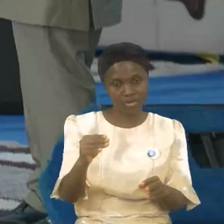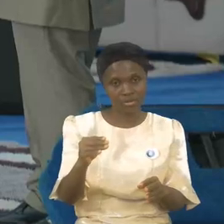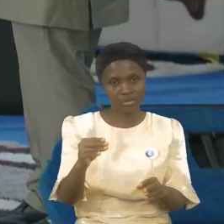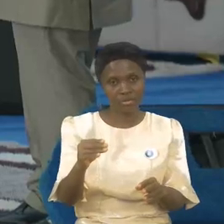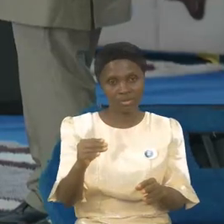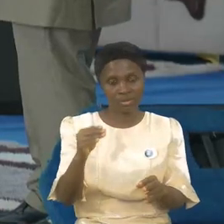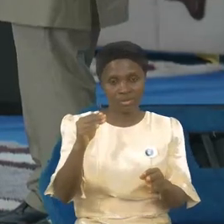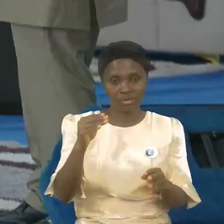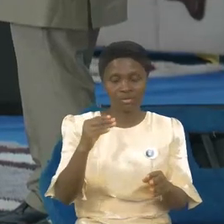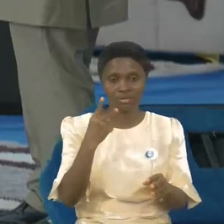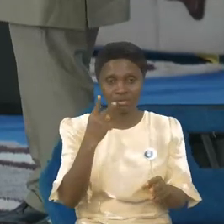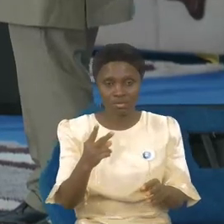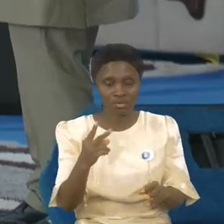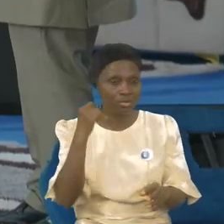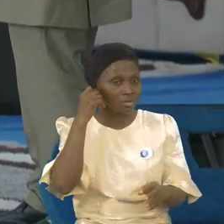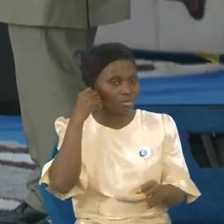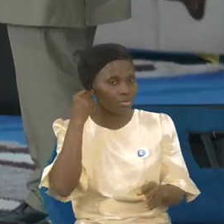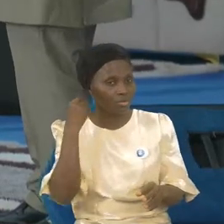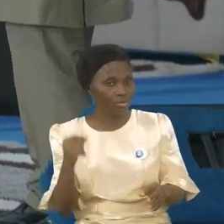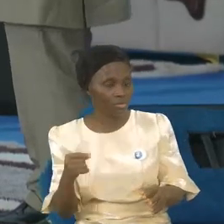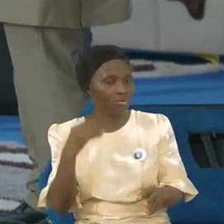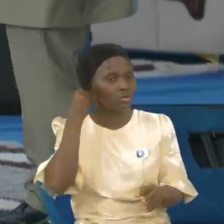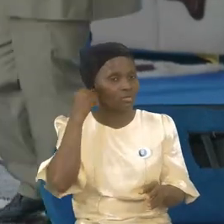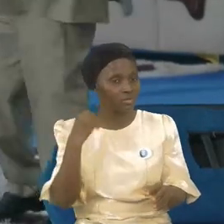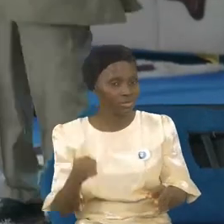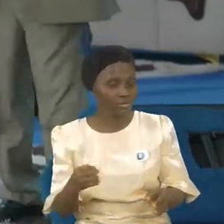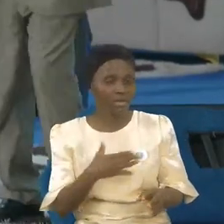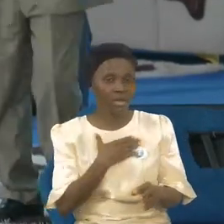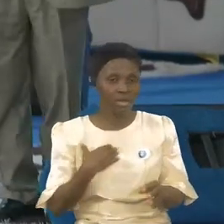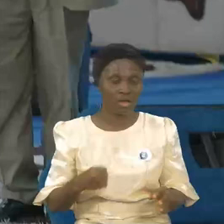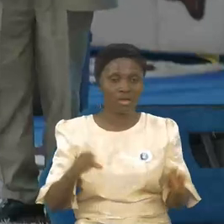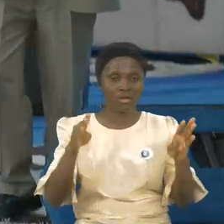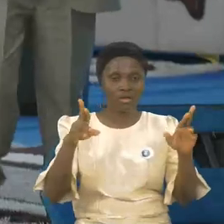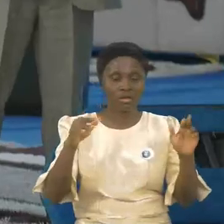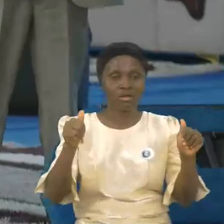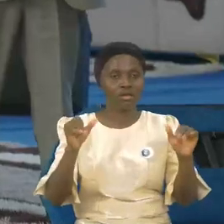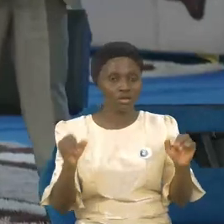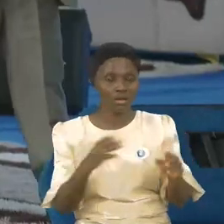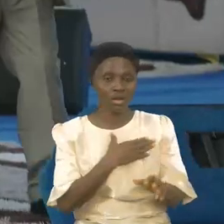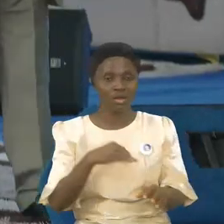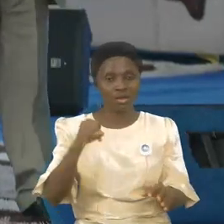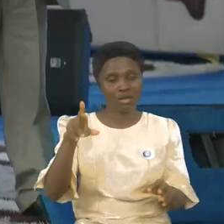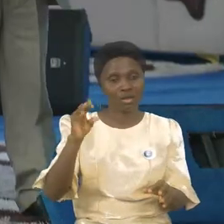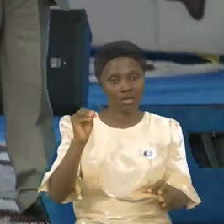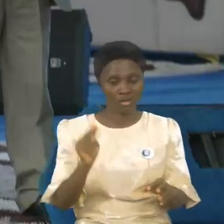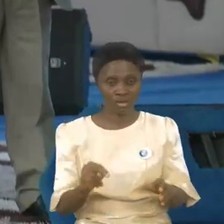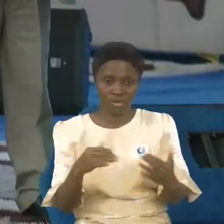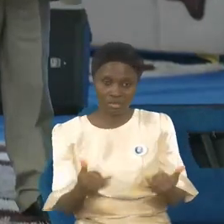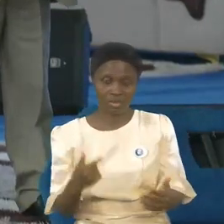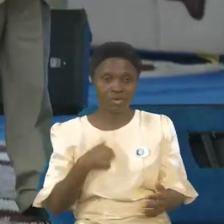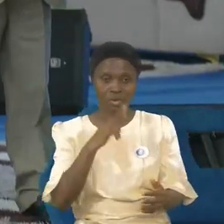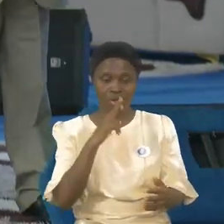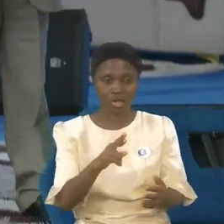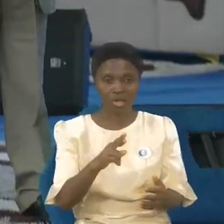vu selon la vue sous l'angle de l'homme lors l'argent le